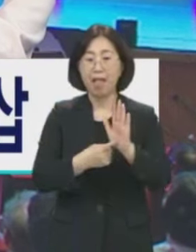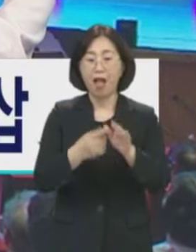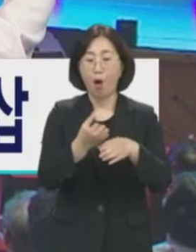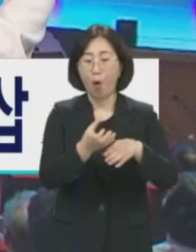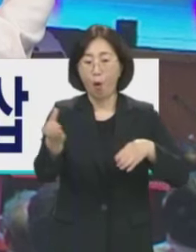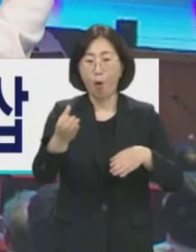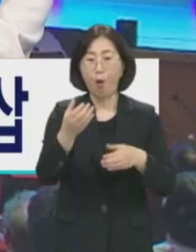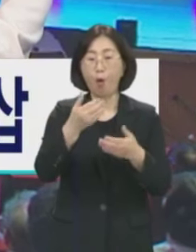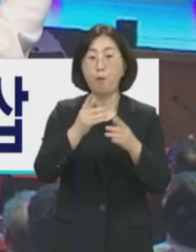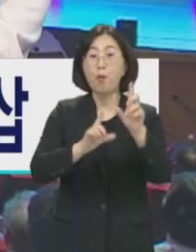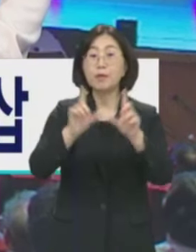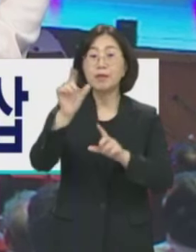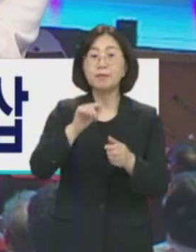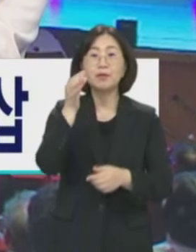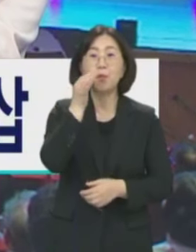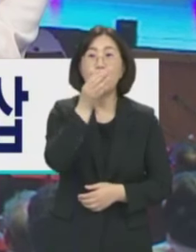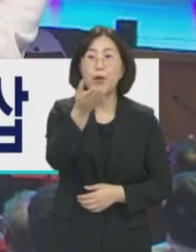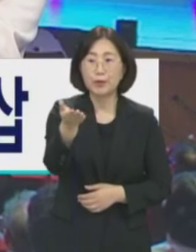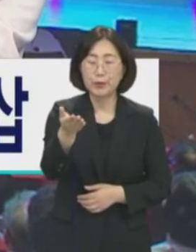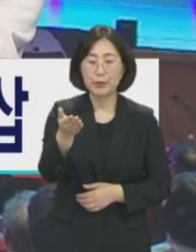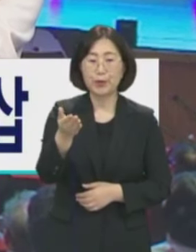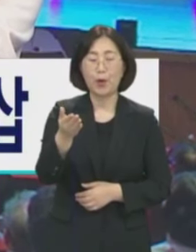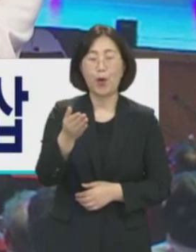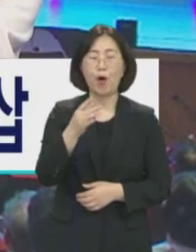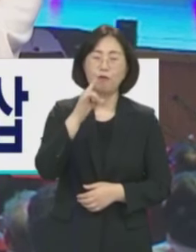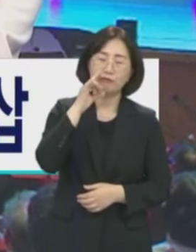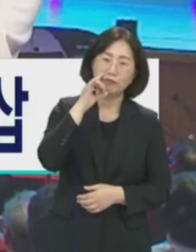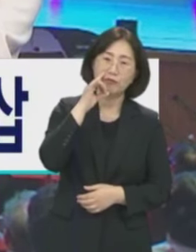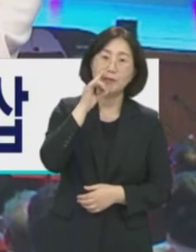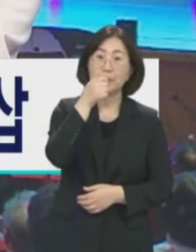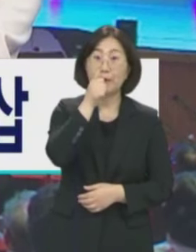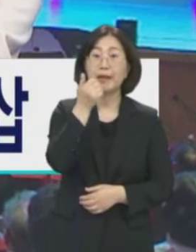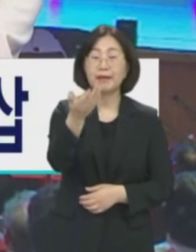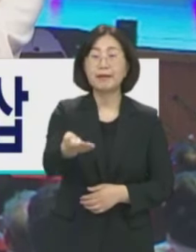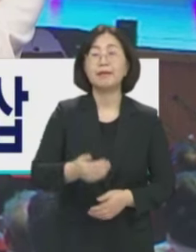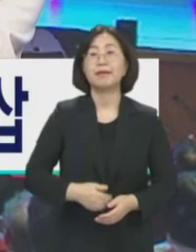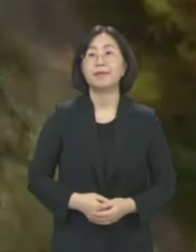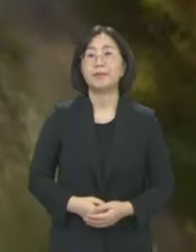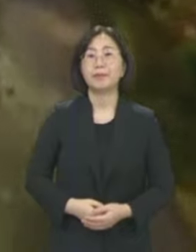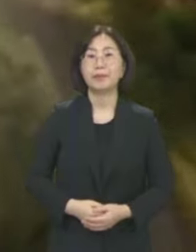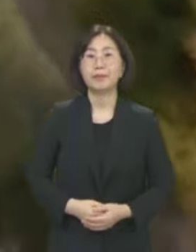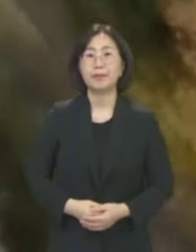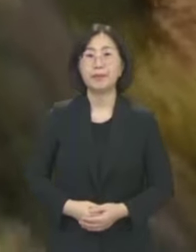도심을 달릴 2호선 트램은 어떤 모습일지 전유진 기자가 소개합니다.